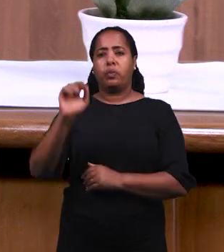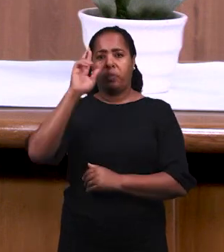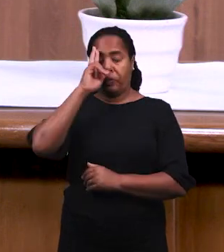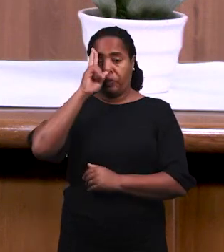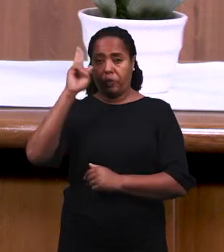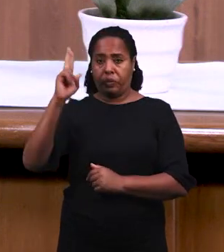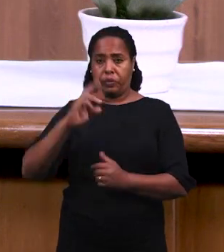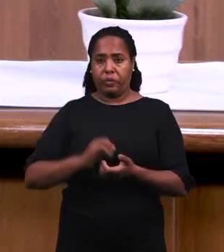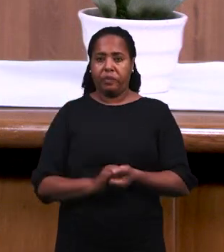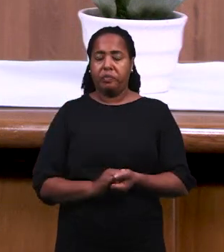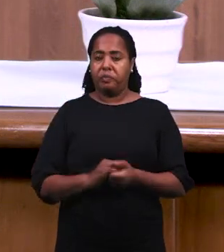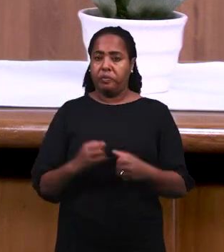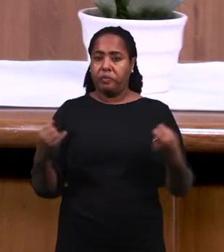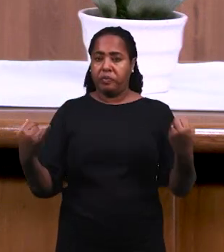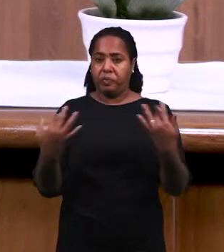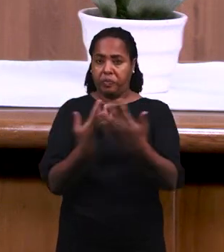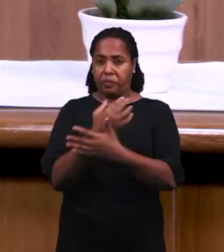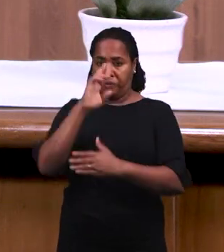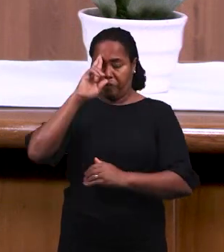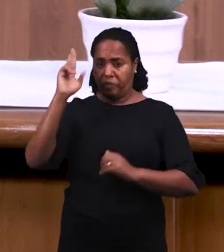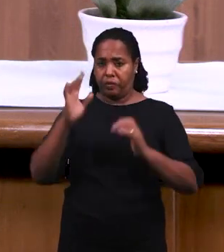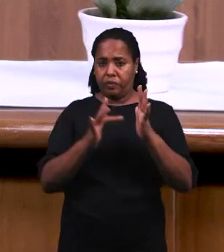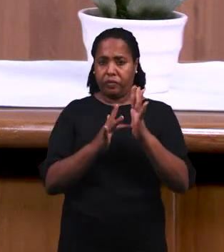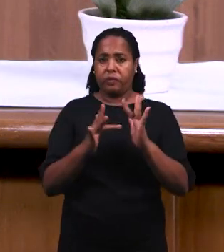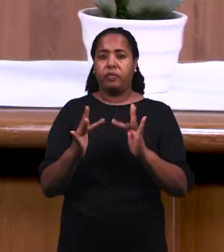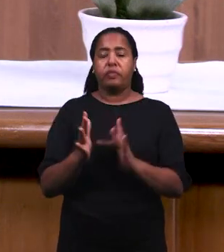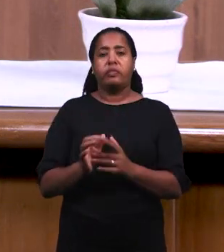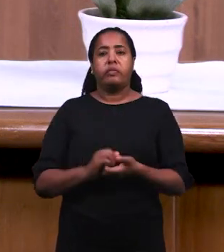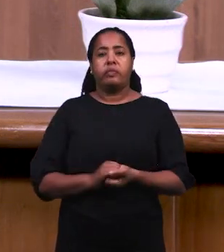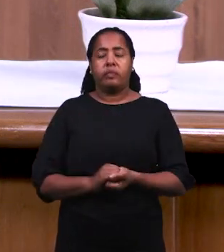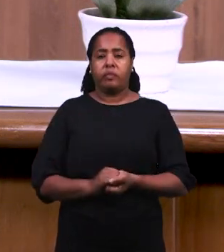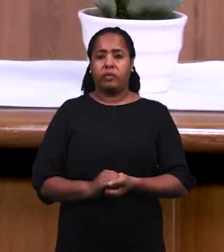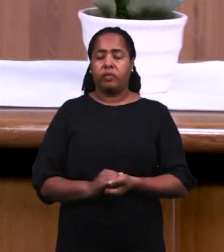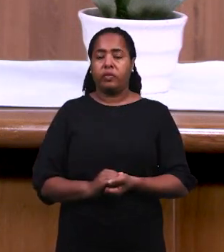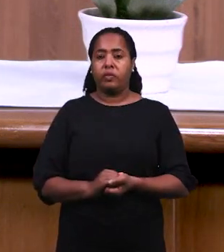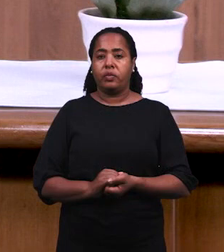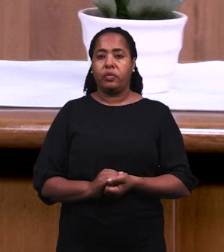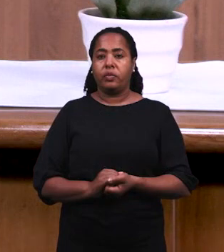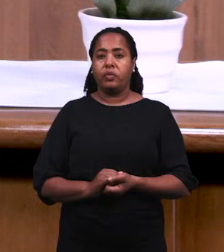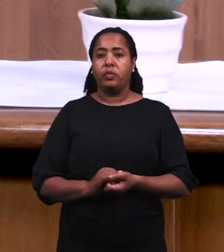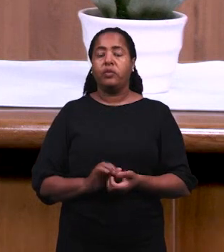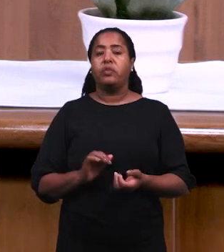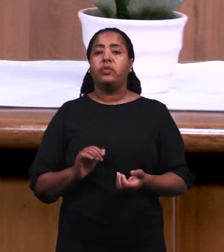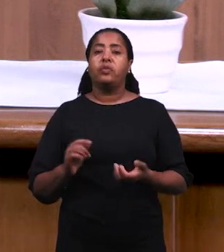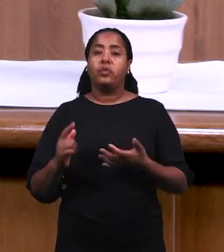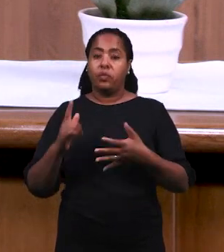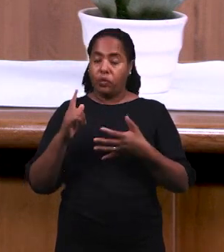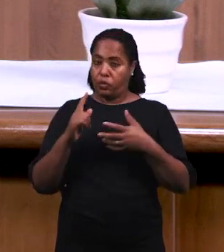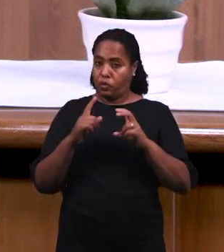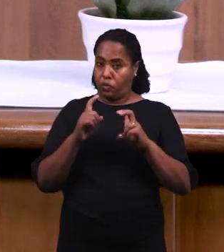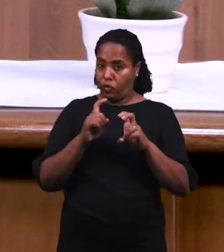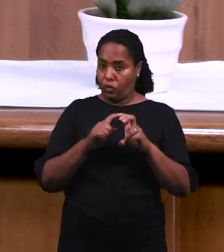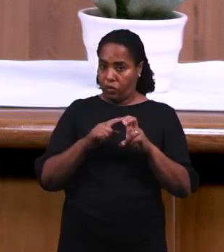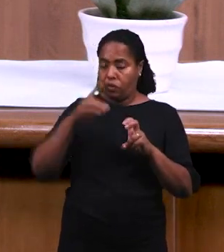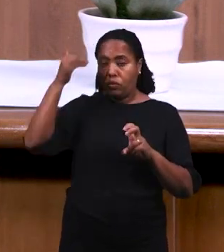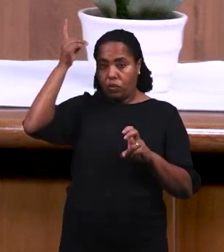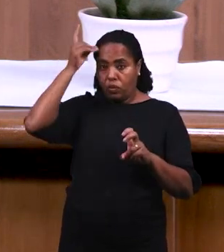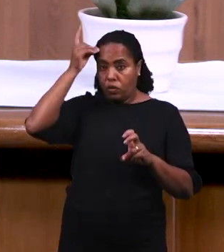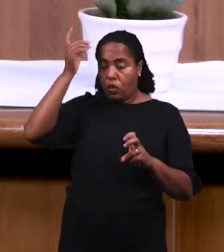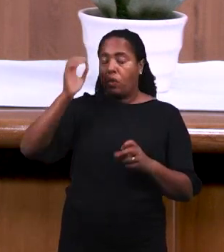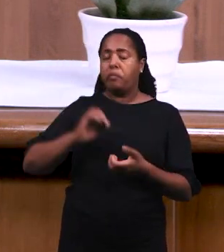Слава имени Господню, слава Иисусу. В данный час мы послушаем еще некоторые духовные